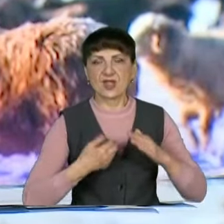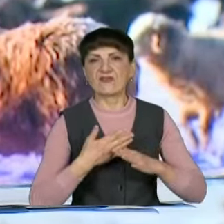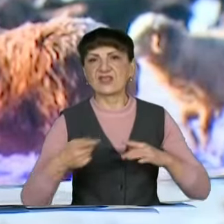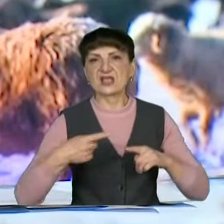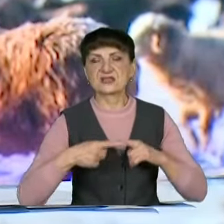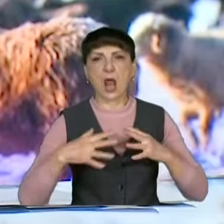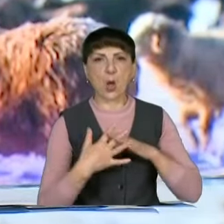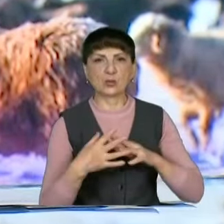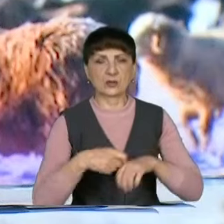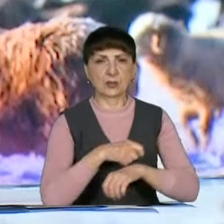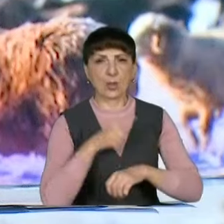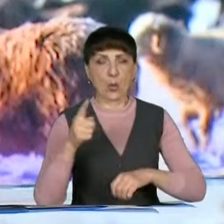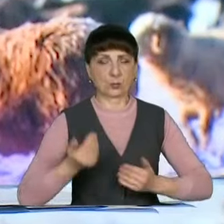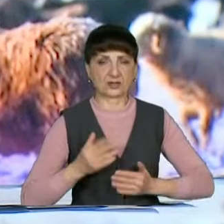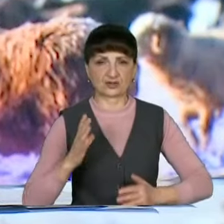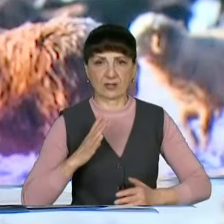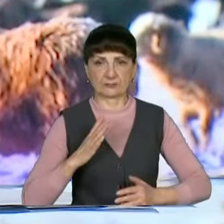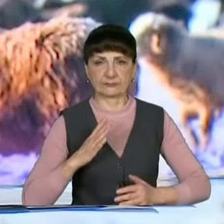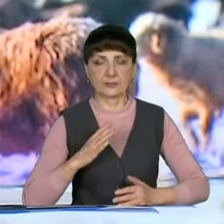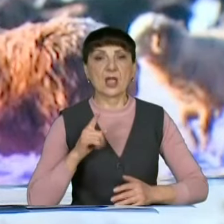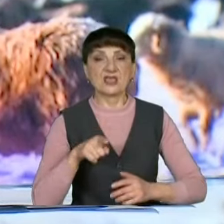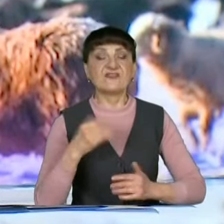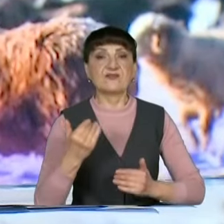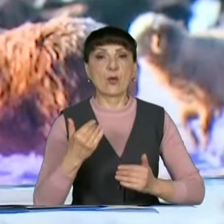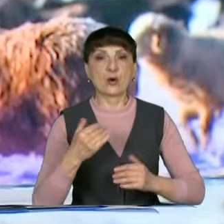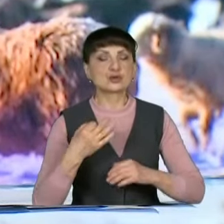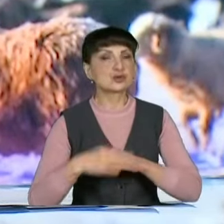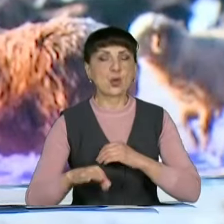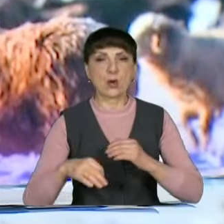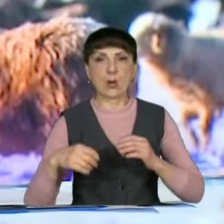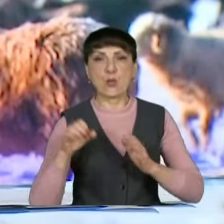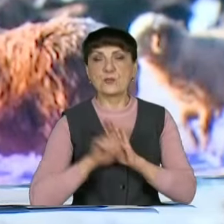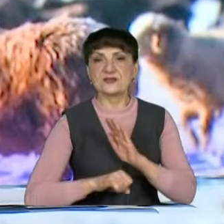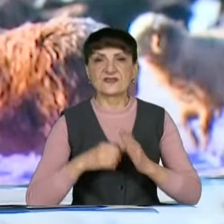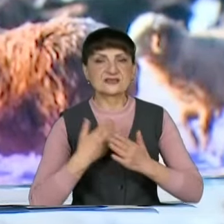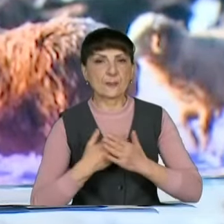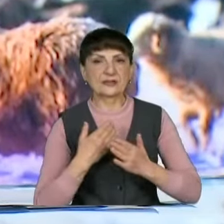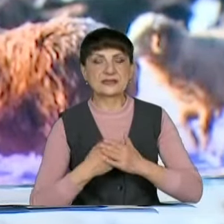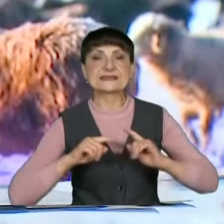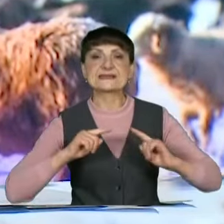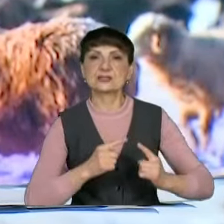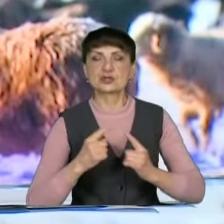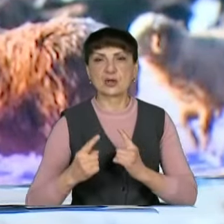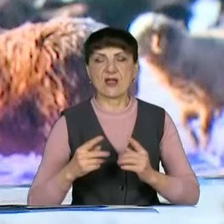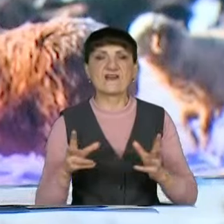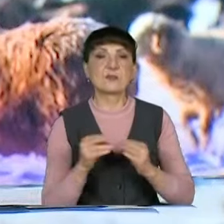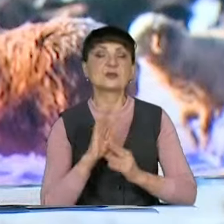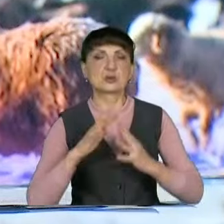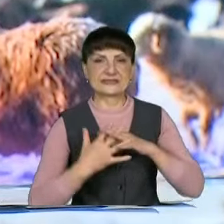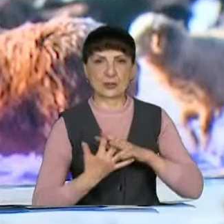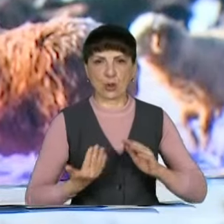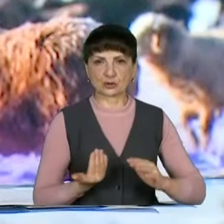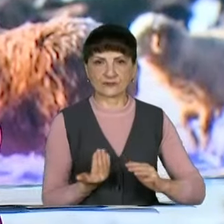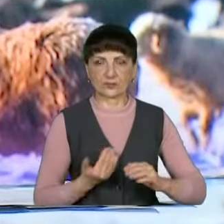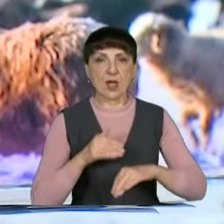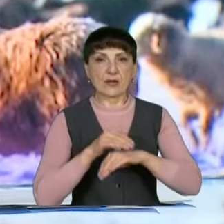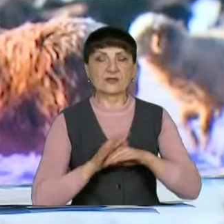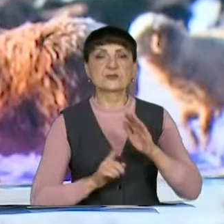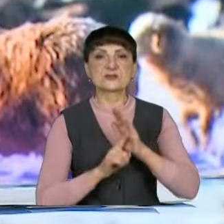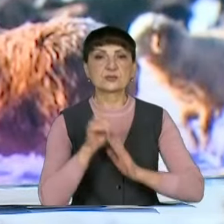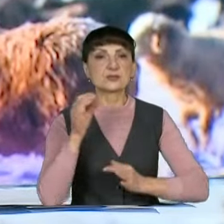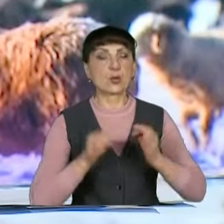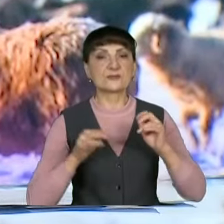аула, где он проживал. Тогда же в его жестокой расправе заподозрили и задержали односельчанина. А по факту возбудили